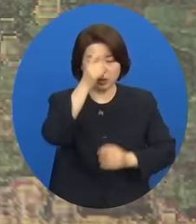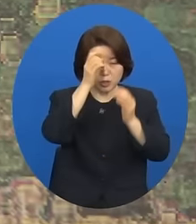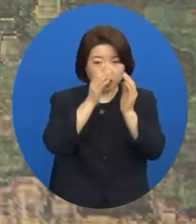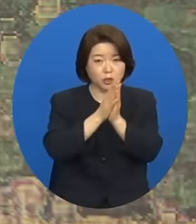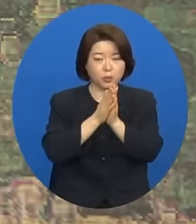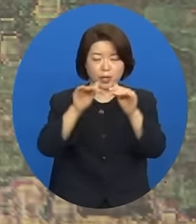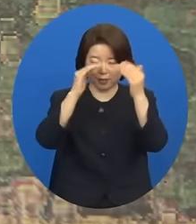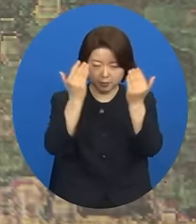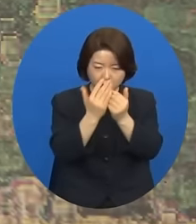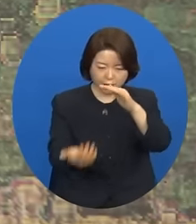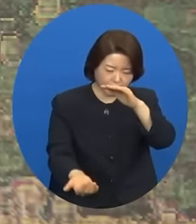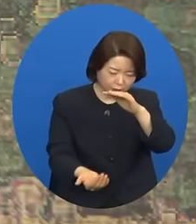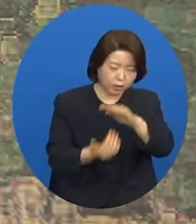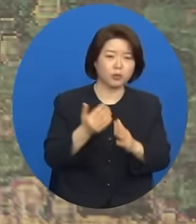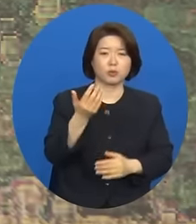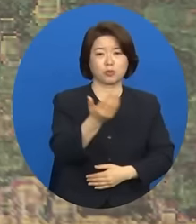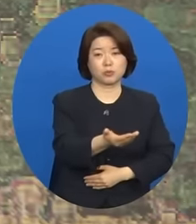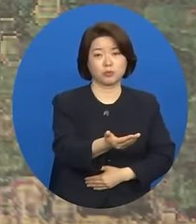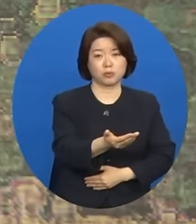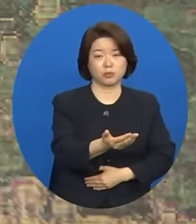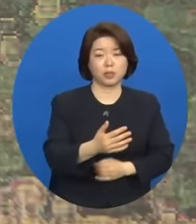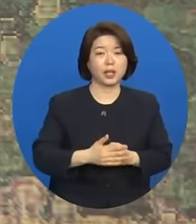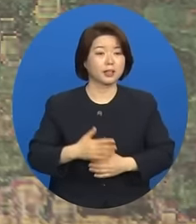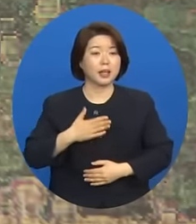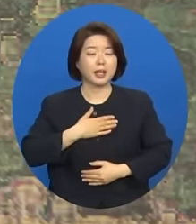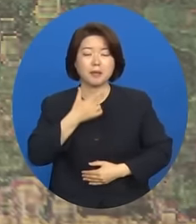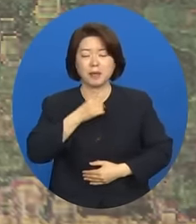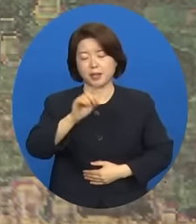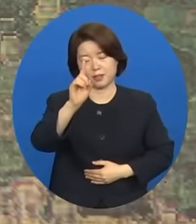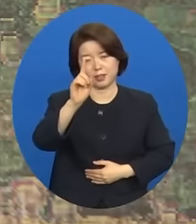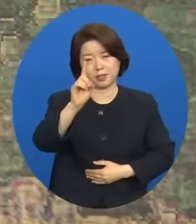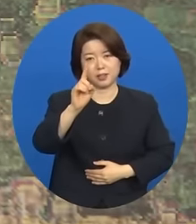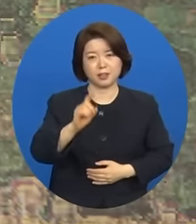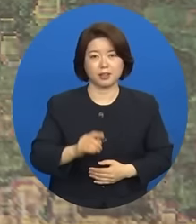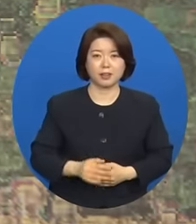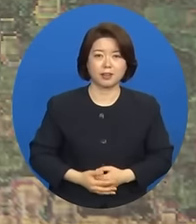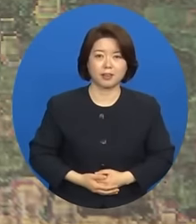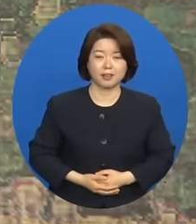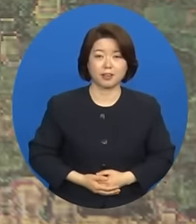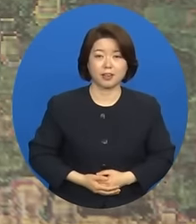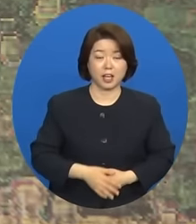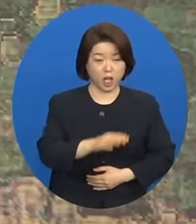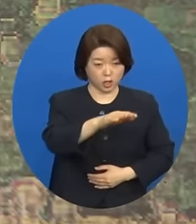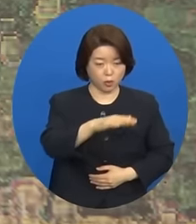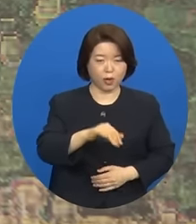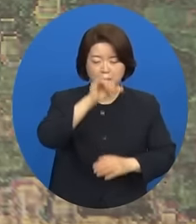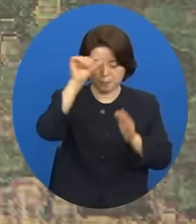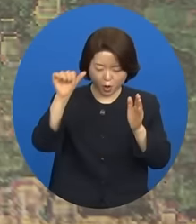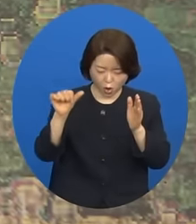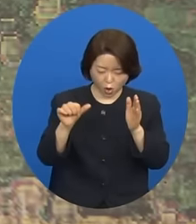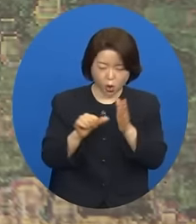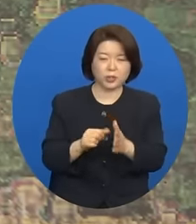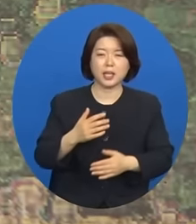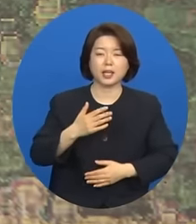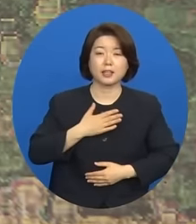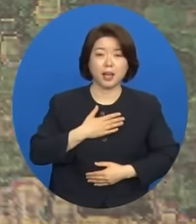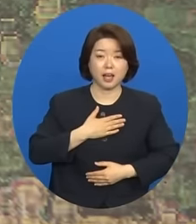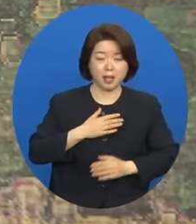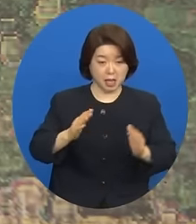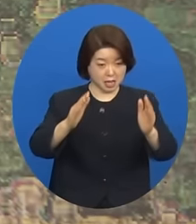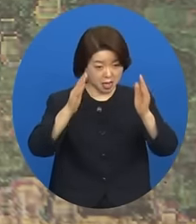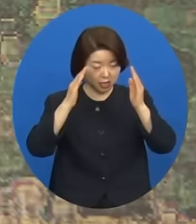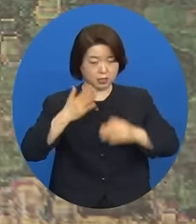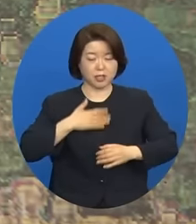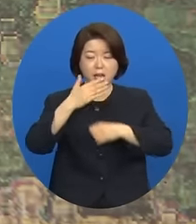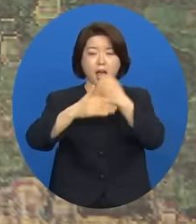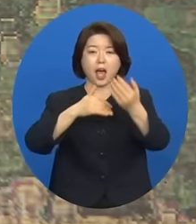다 들어줬잖아. 내가 바라는 거 하나 있어. 너가 평생 나만을 나의 하나님이라고 그렇게